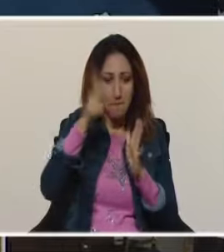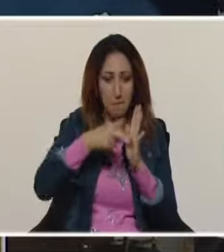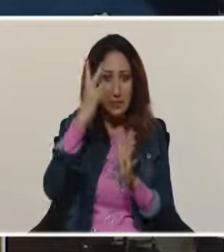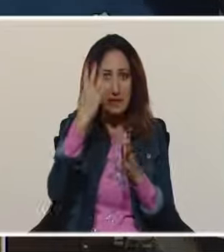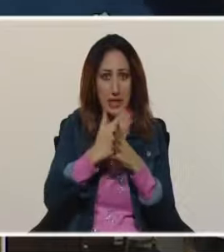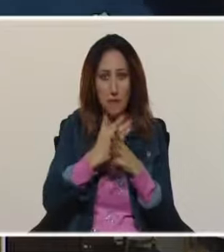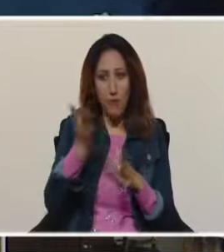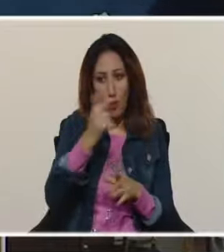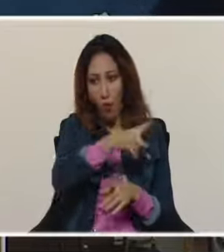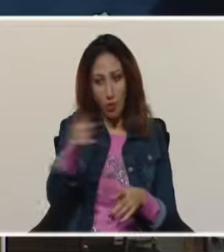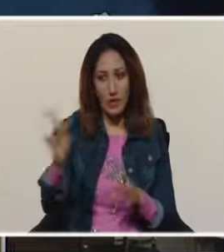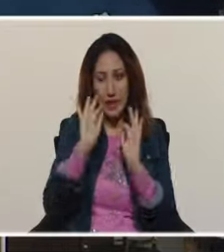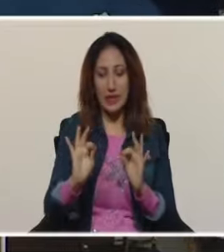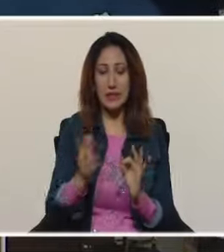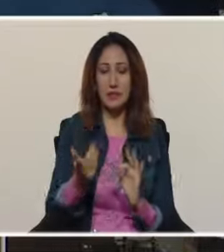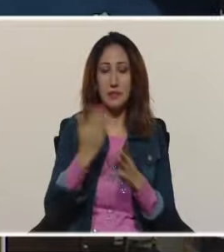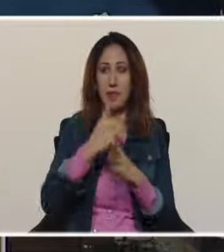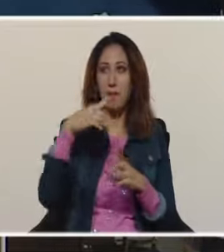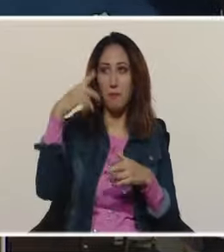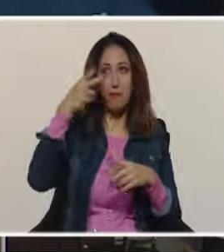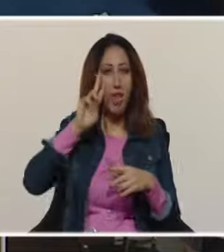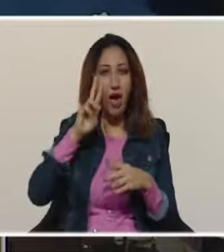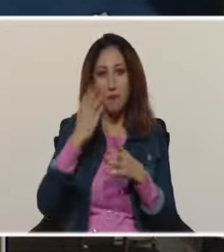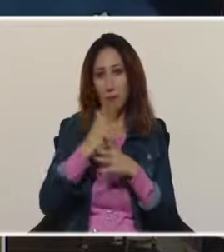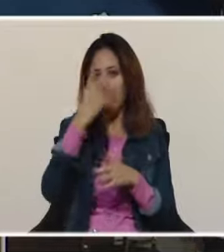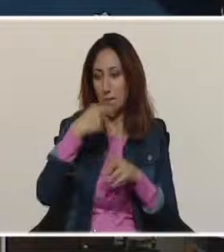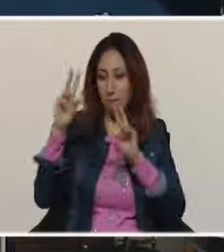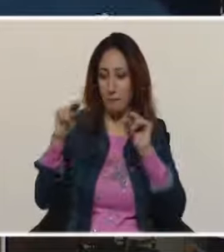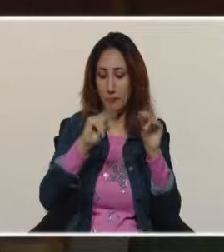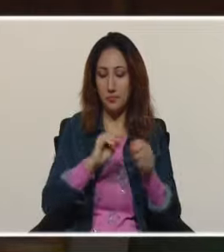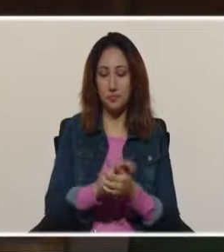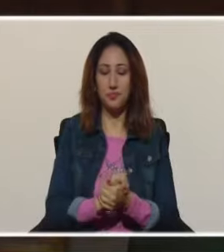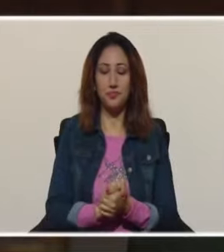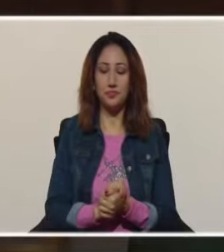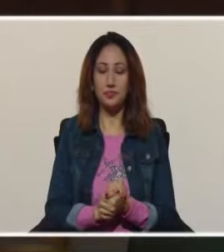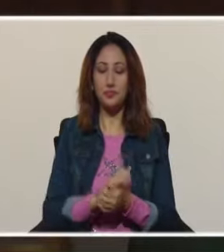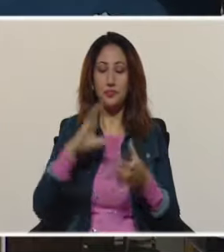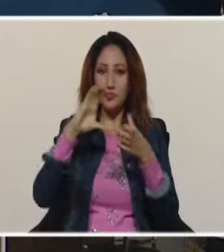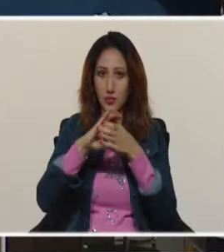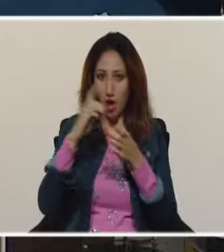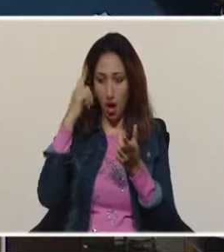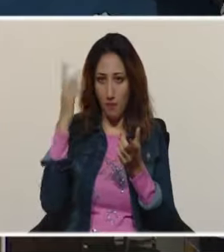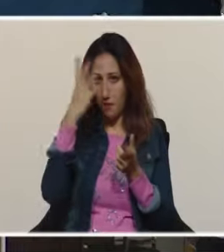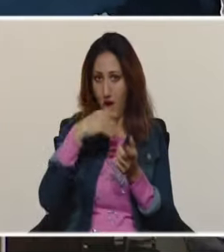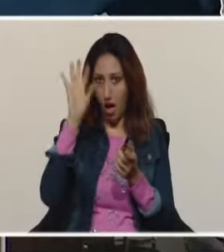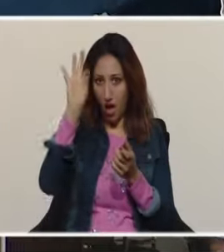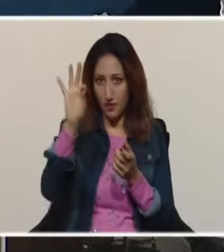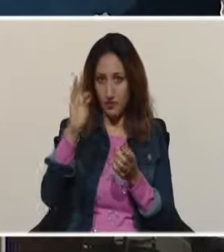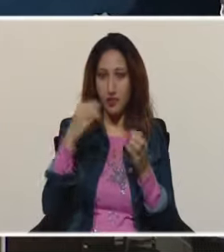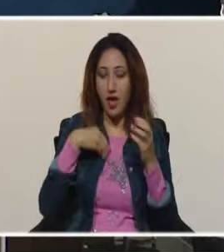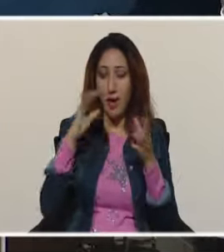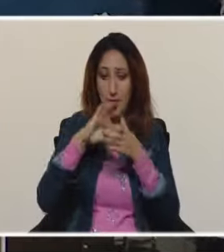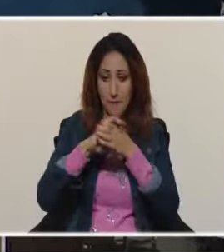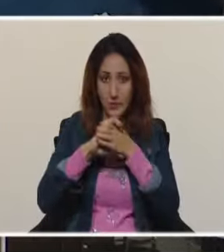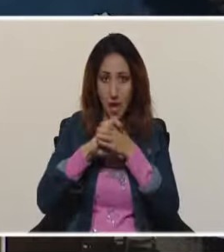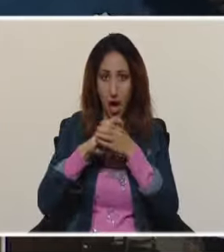انا عرفتك على فكره. بس ده كان احد المواقف اللي اثبتت لي فعلا بابا. طب اصحابكم بيعرفوكم من بعض؟ الناس السطحيه قوي